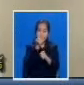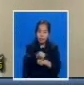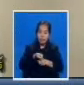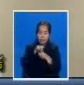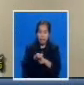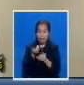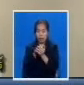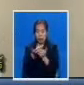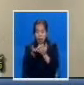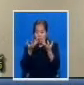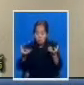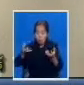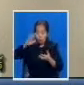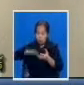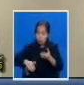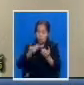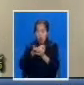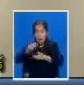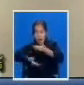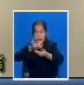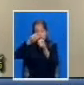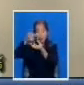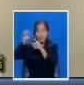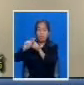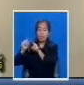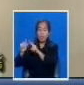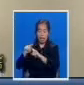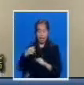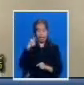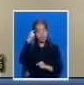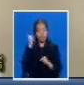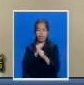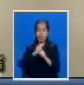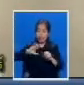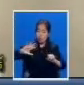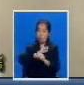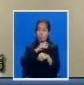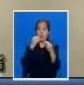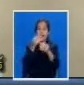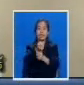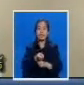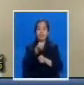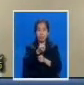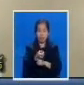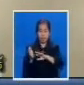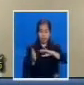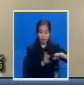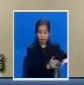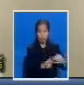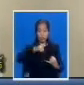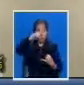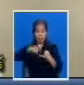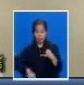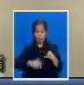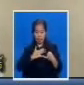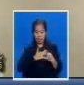ษตรซึ่งจะทำอย่างเป็นระบบให้ครบวงจรให้ได้นะครับในรัฐบาลนี้ผมเรียนเป็นประเด็นสุดท้ายครับก่อนที่จะพักกันไปนะครับ